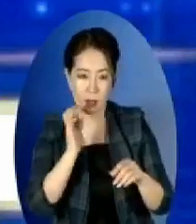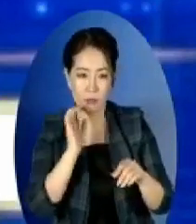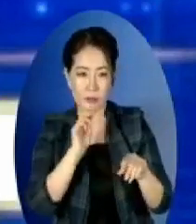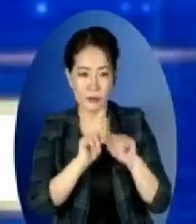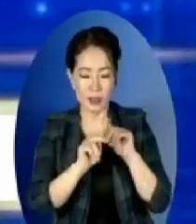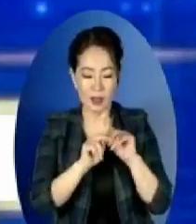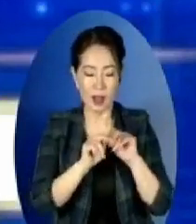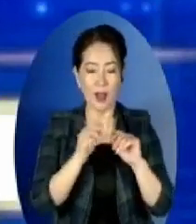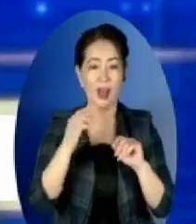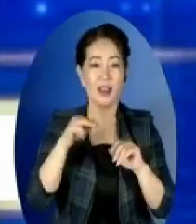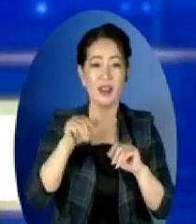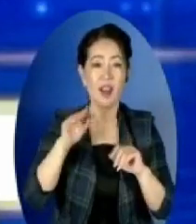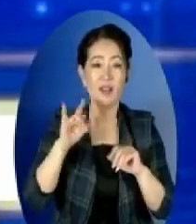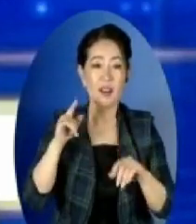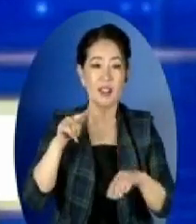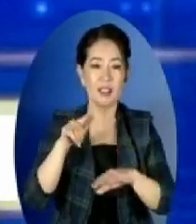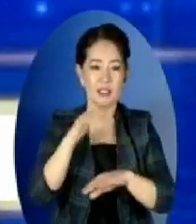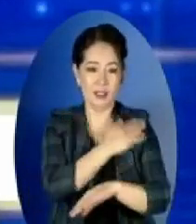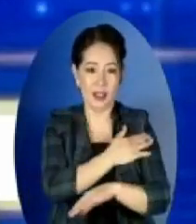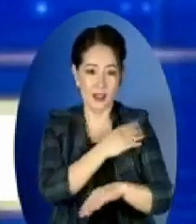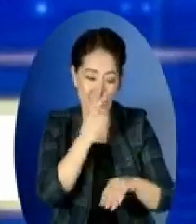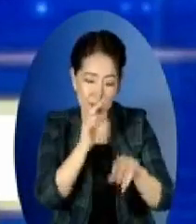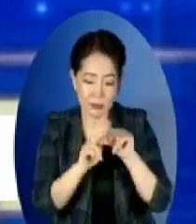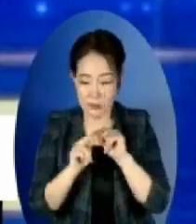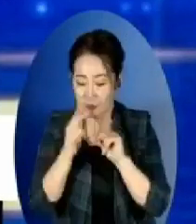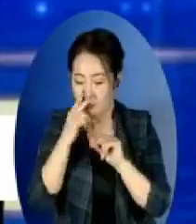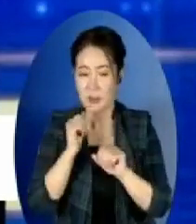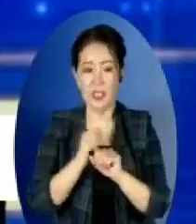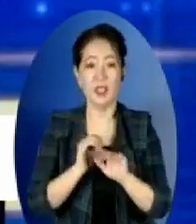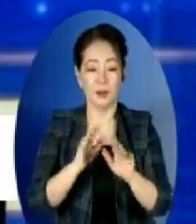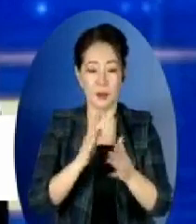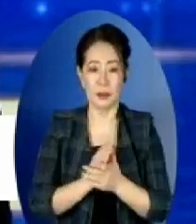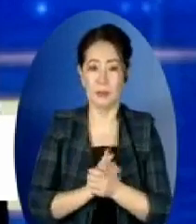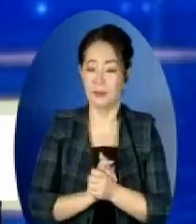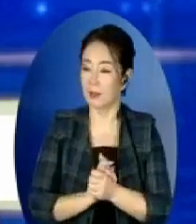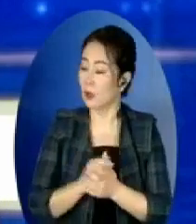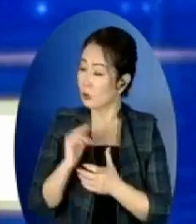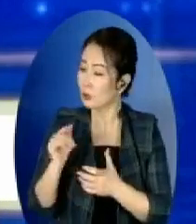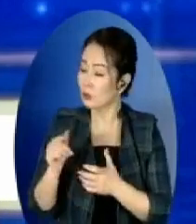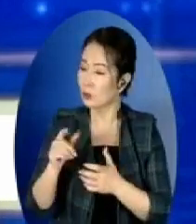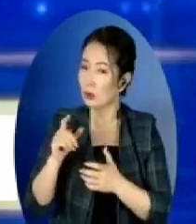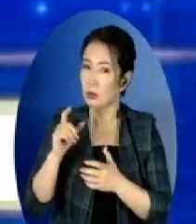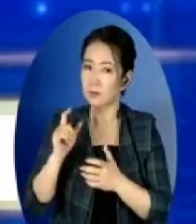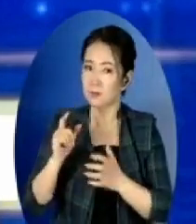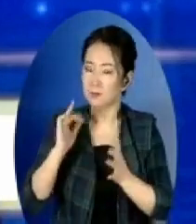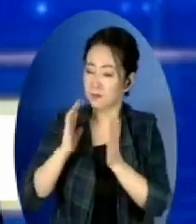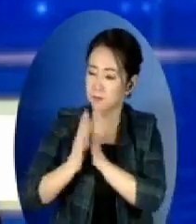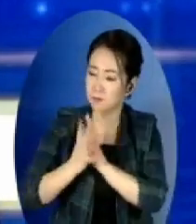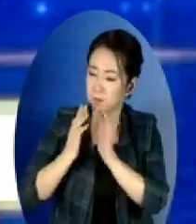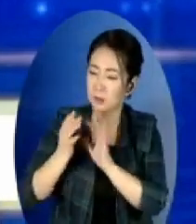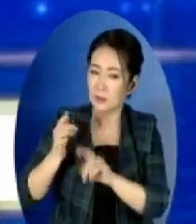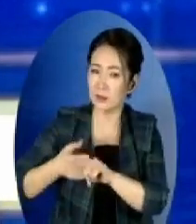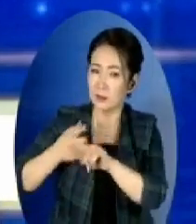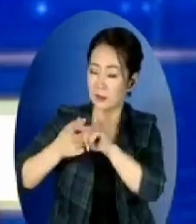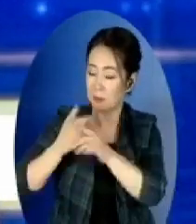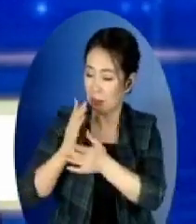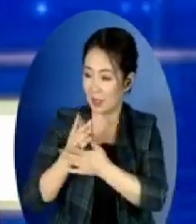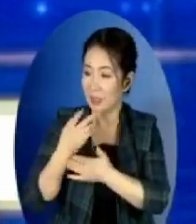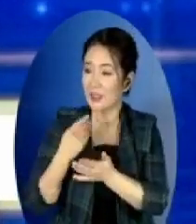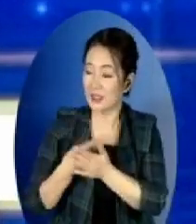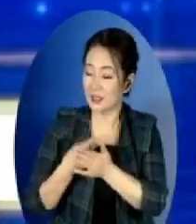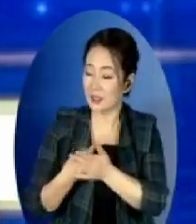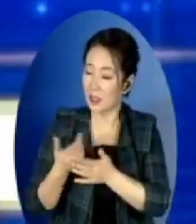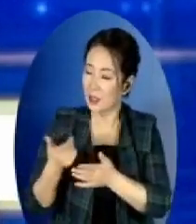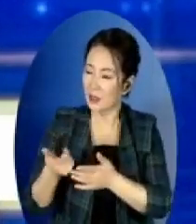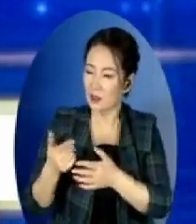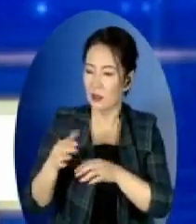яг хяналтаа тавиад ажиллаж байна. Ерөнхийдөө одоо энэ зорчих хөдөлгөөн ихсэж байгаа гэдэг бол бас одоо энэ